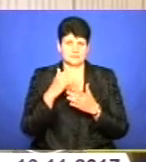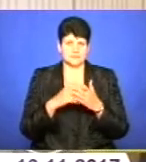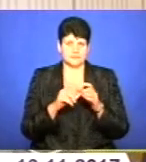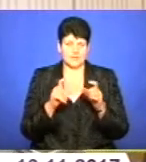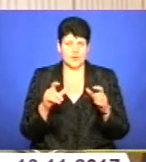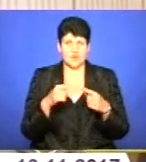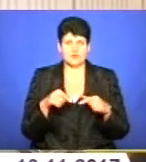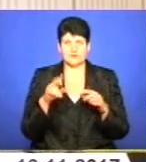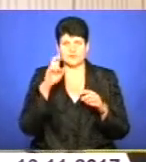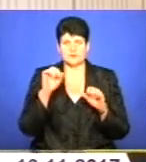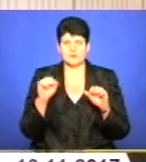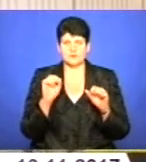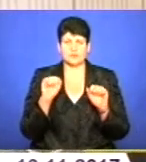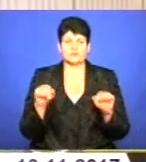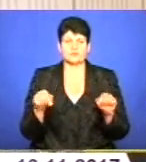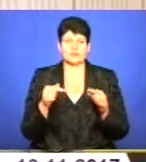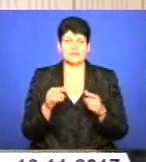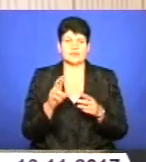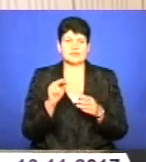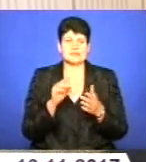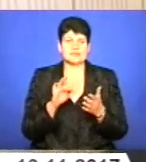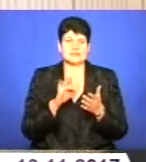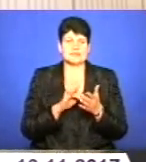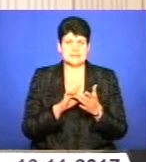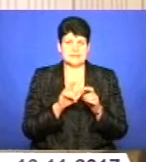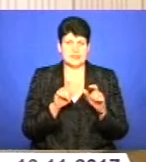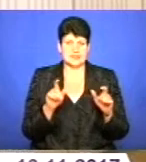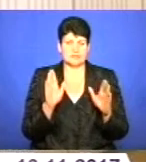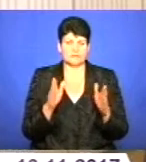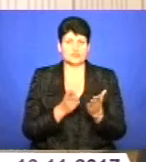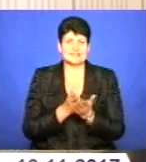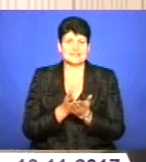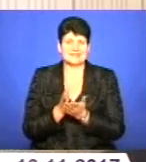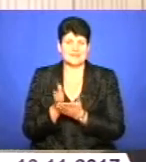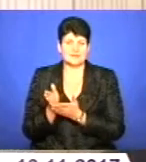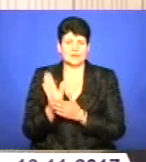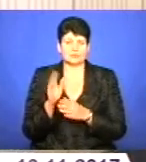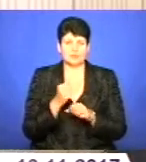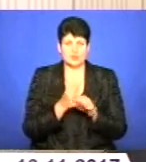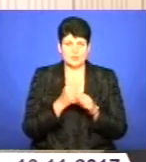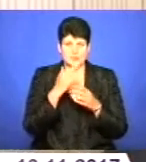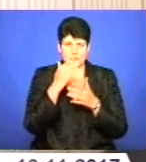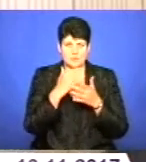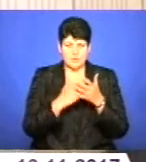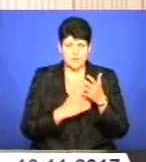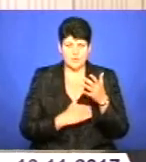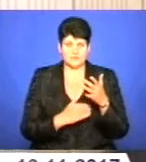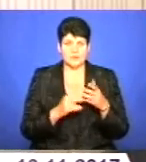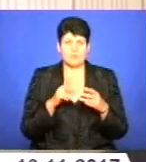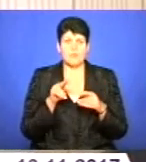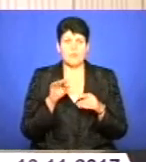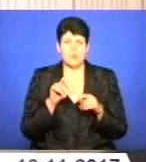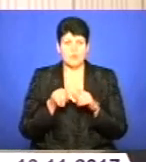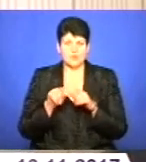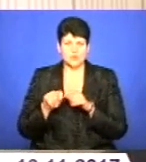будемо створювати дата-центр, в якому будуть знаходитися сервери, будемо розробляти програмний продукт по моніторингу